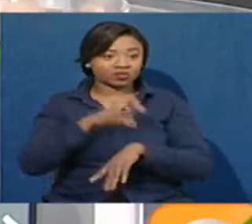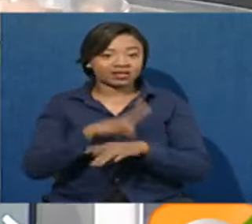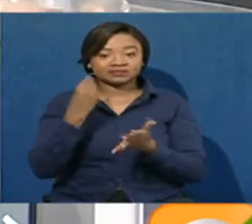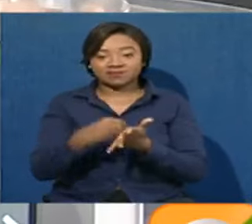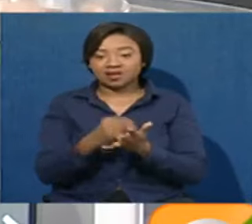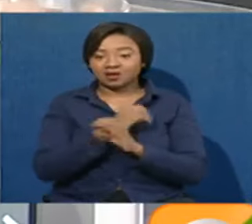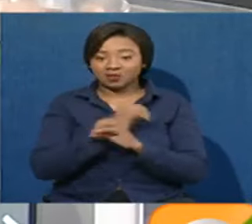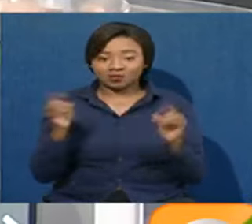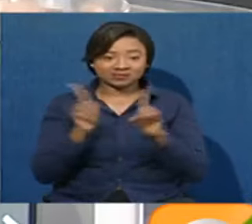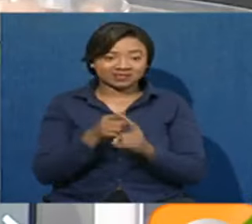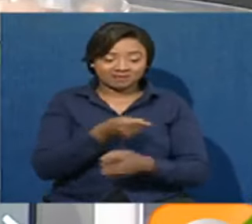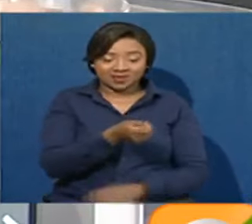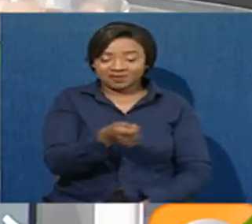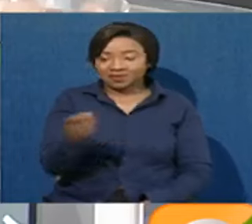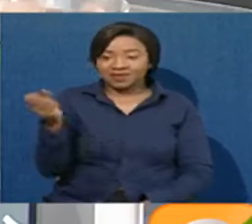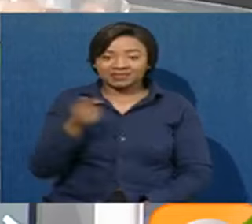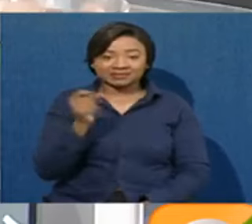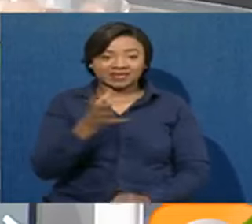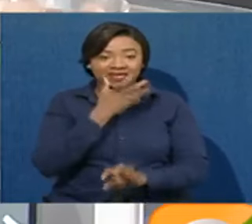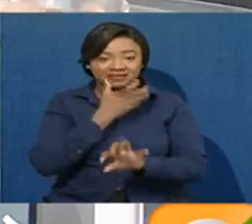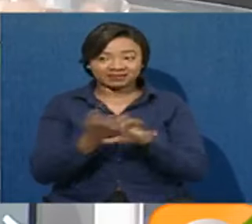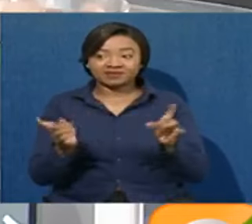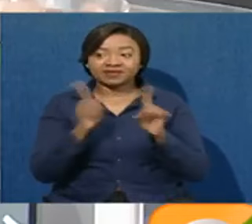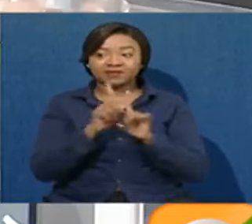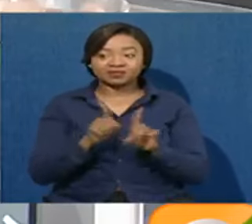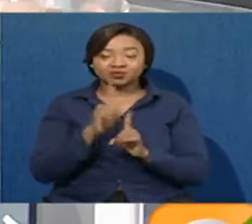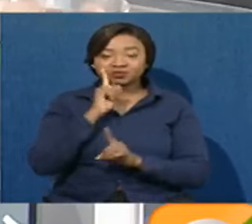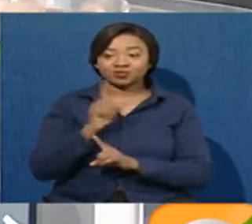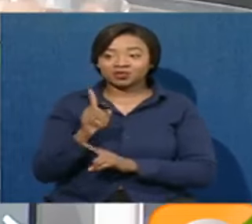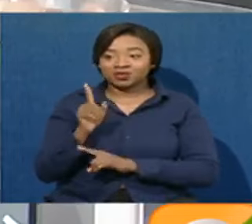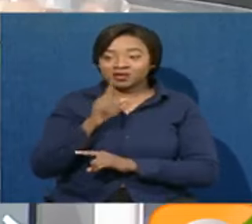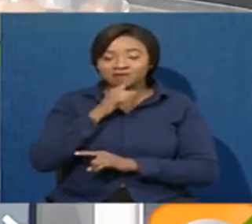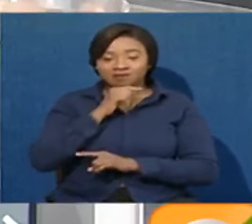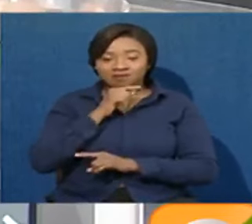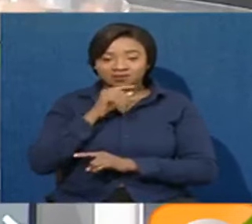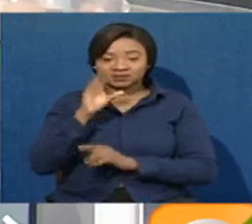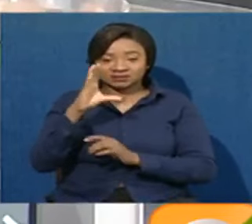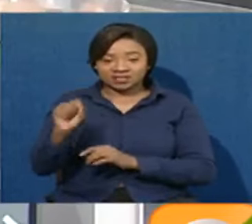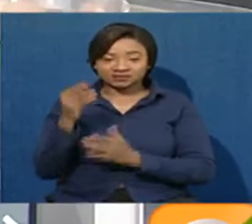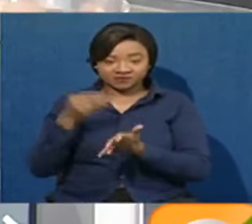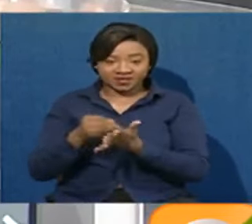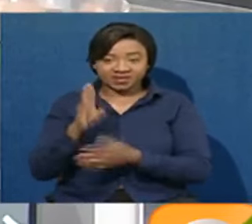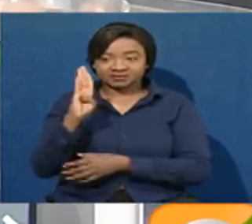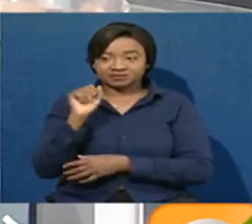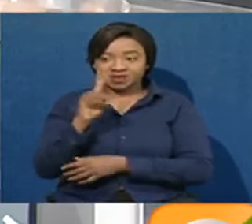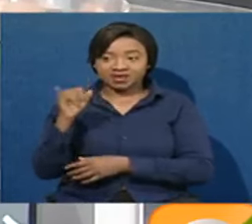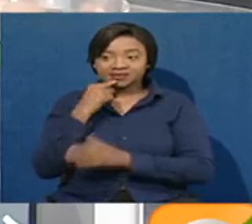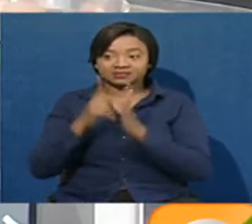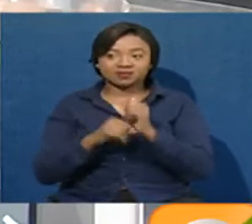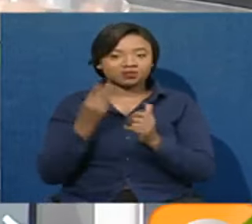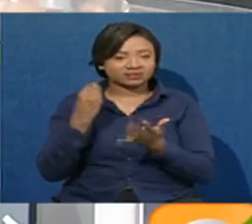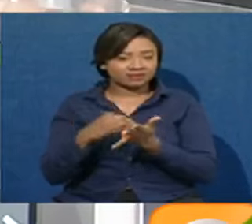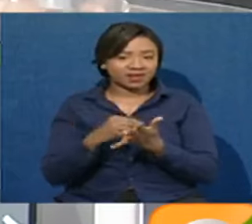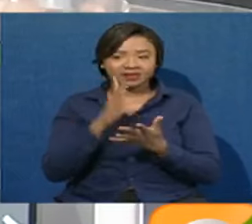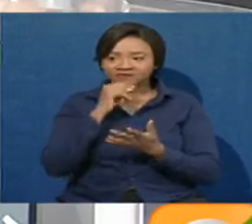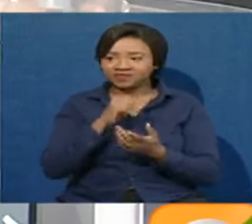magumu. Hata hivyo, waziri wa hazina John Mbadi amekanusha matamshi ya magavana na kusema kuwa wizara ya fedha imetoa pesa za kaunti